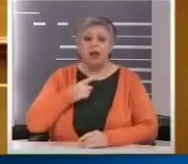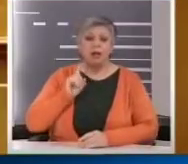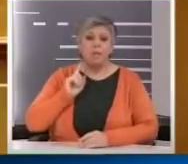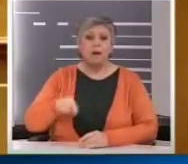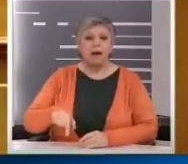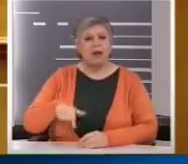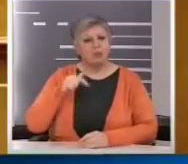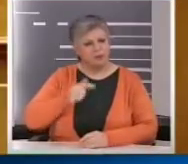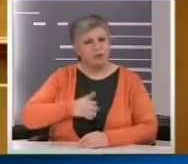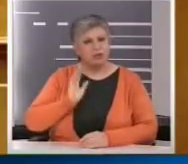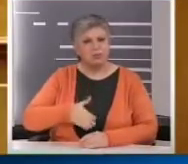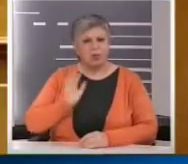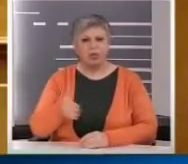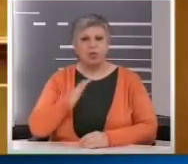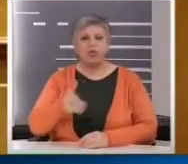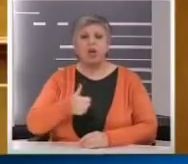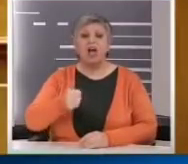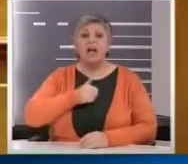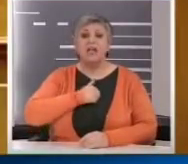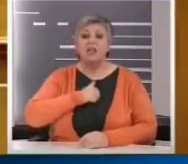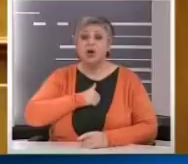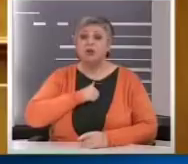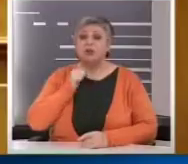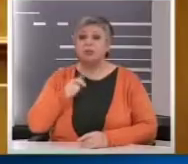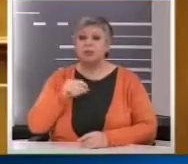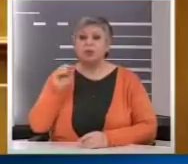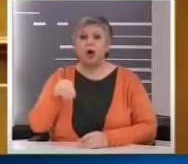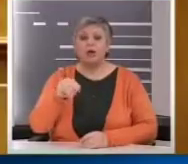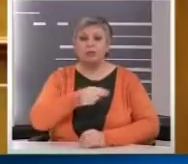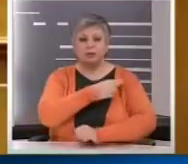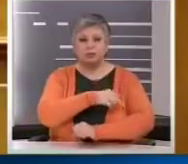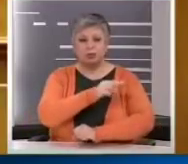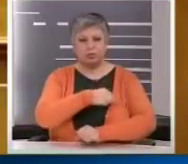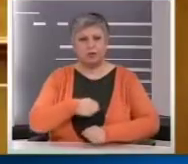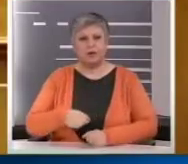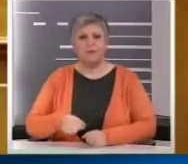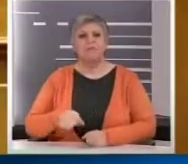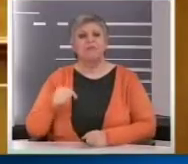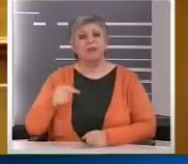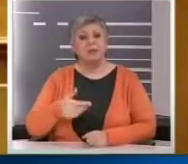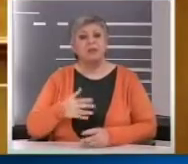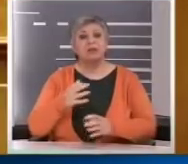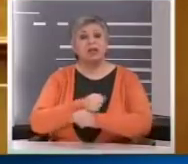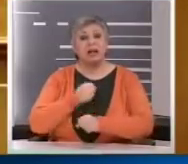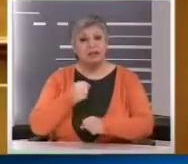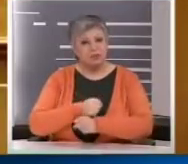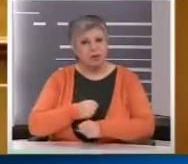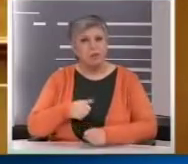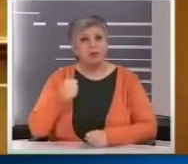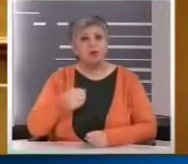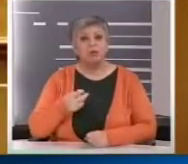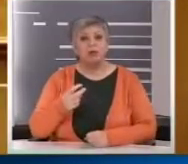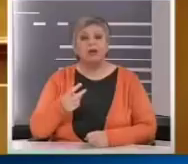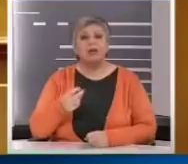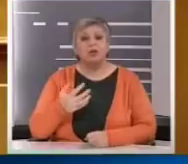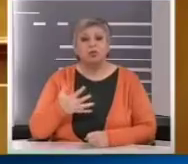που κάνουμε, το οποίο δίνει 300 με 400 ευρώ παραπάνω στους εργαζόμενους και εξοικονομεί 25 με 30% το